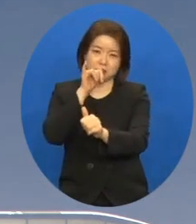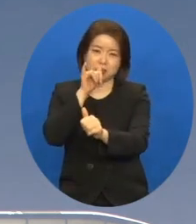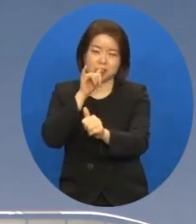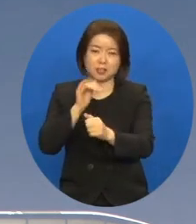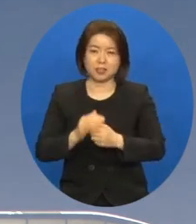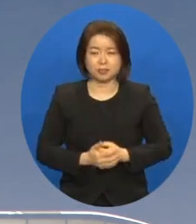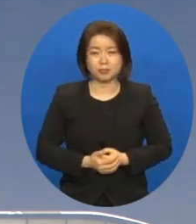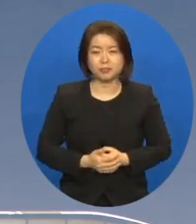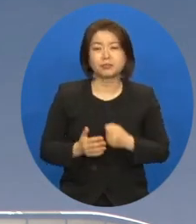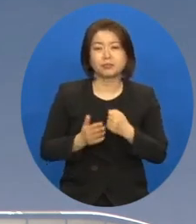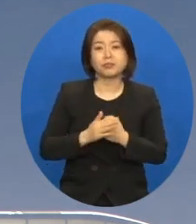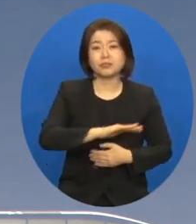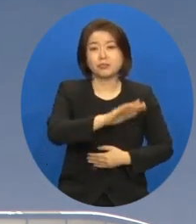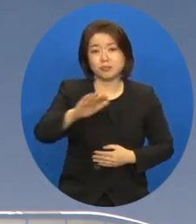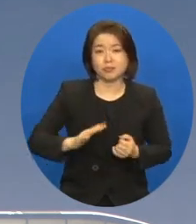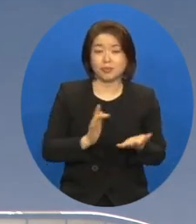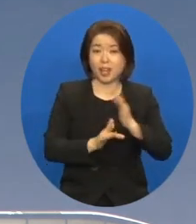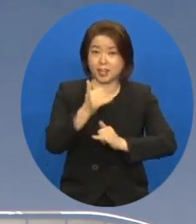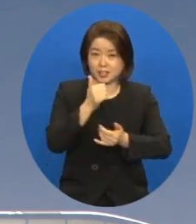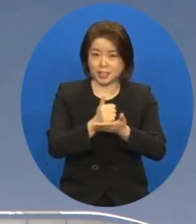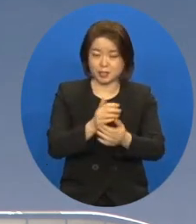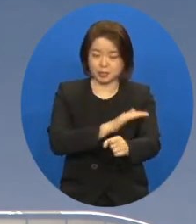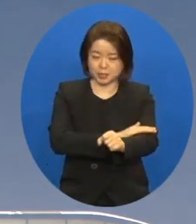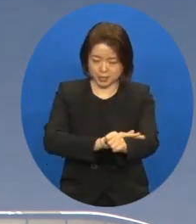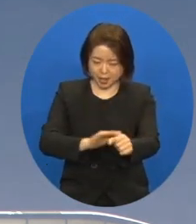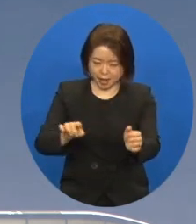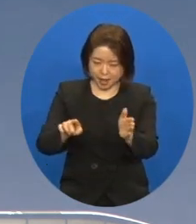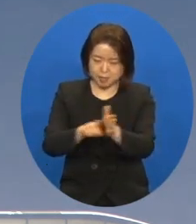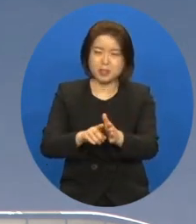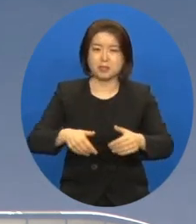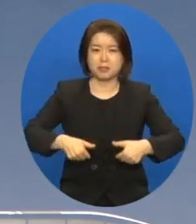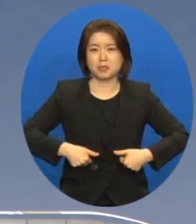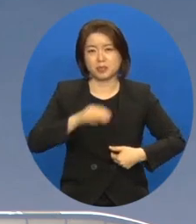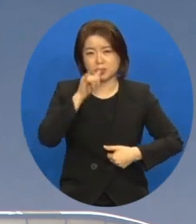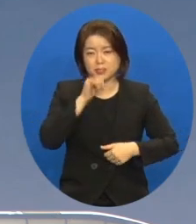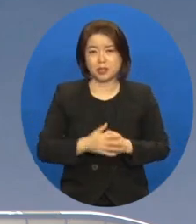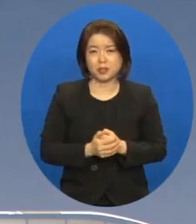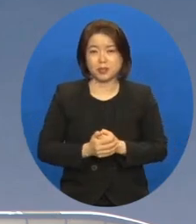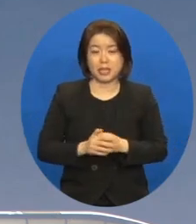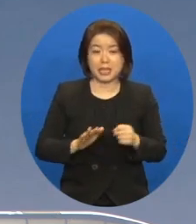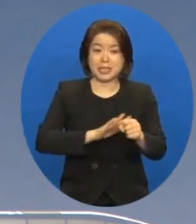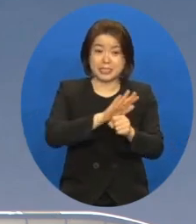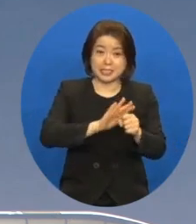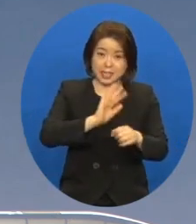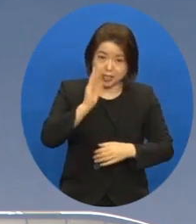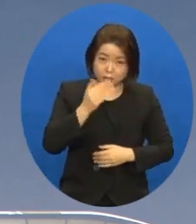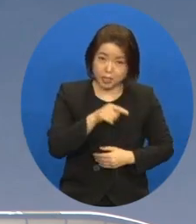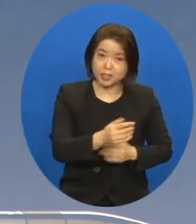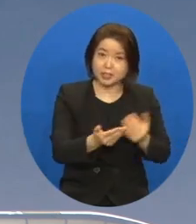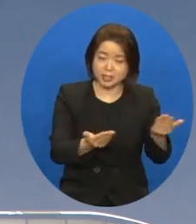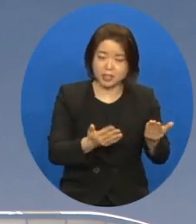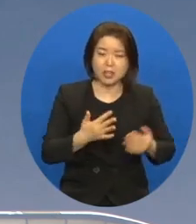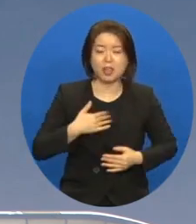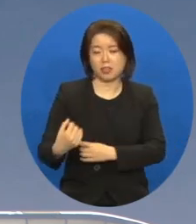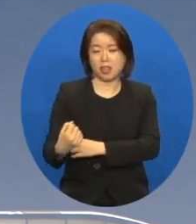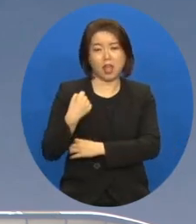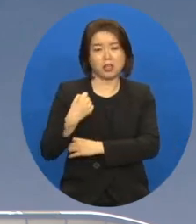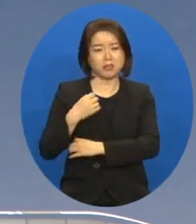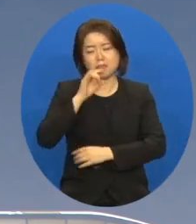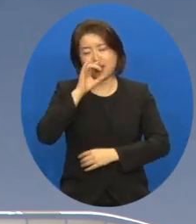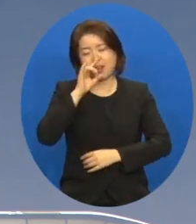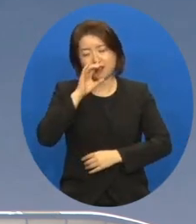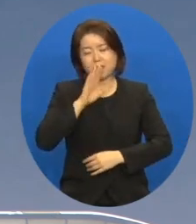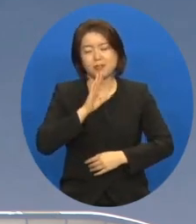그래서 우리가 예수님을 정말 잘 믿어야 한다는 것. 사랑하게 되는 일은 우리 힘으로 할 수 있는 게